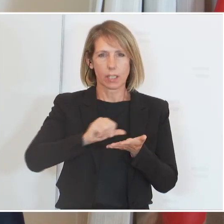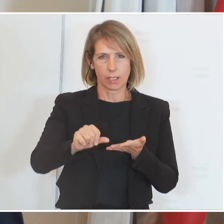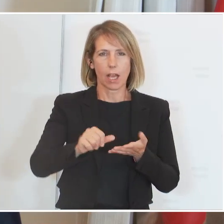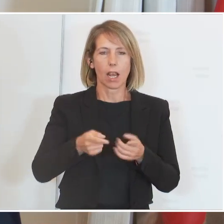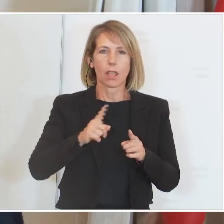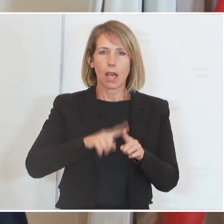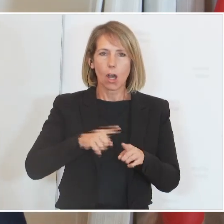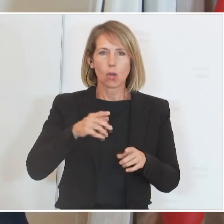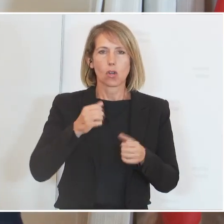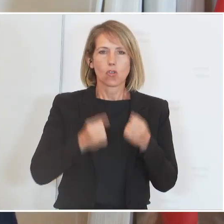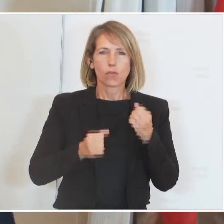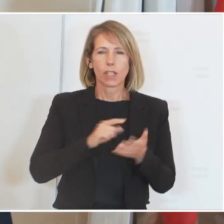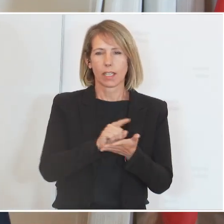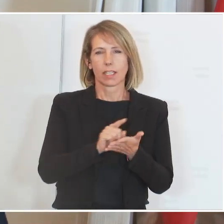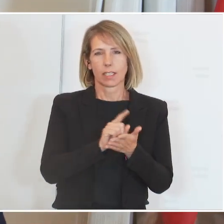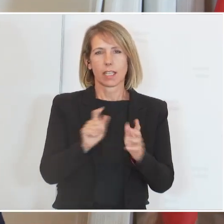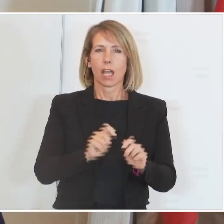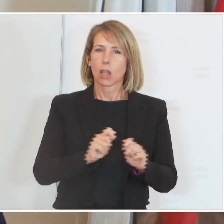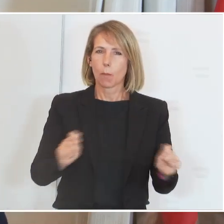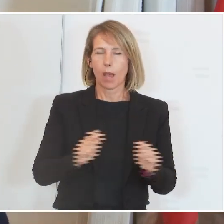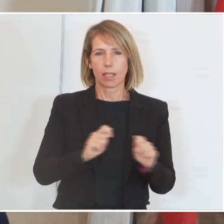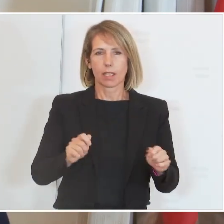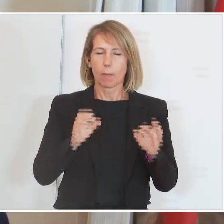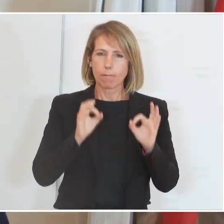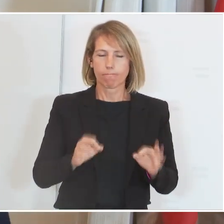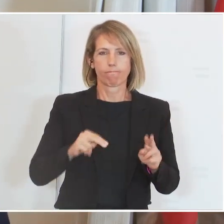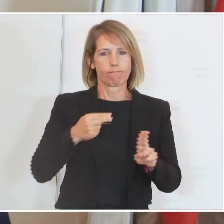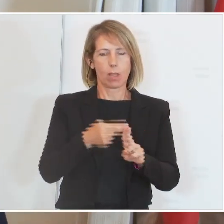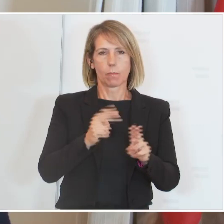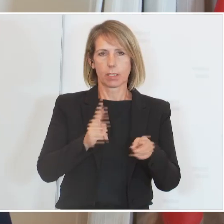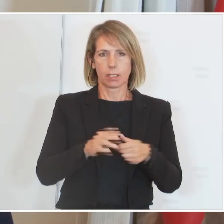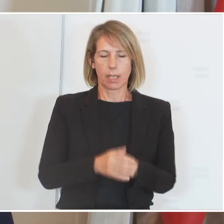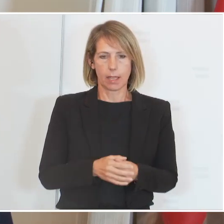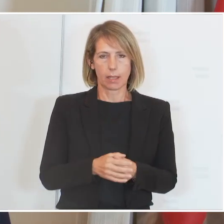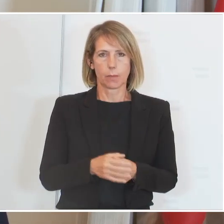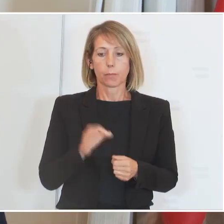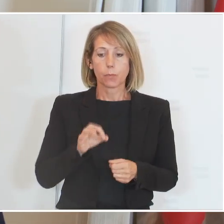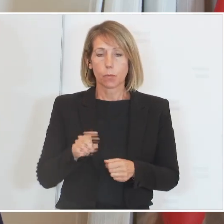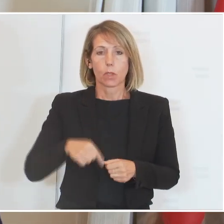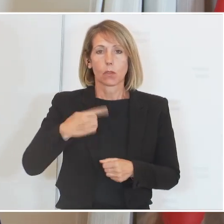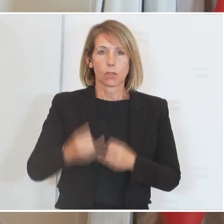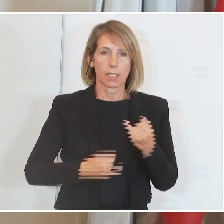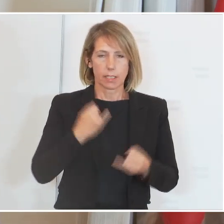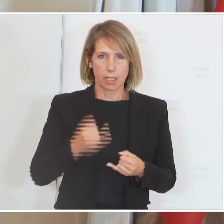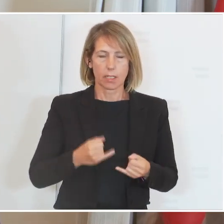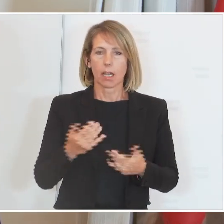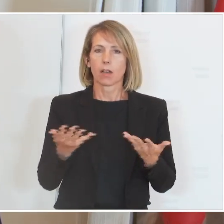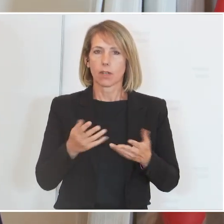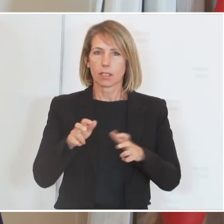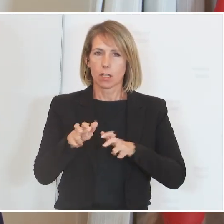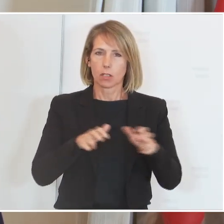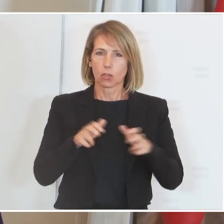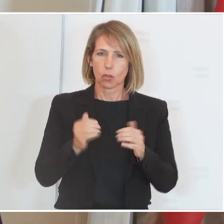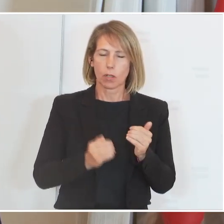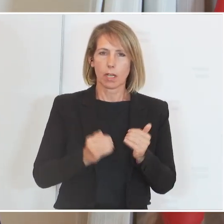schwierigen Zeit die Maßnahme auch gerecht wird. Allein im kommenden Jahr bedeutet das eine Steuererleichterung in der Höhe von